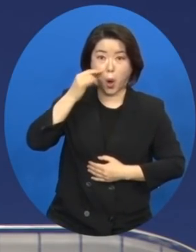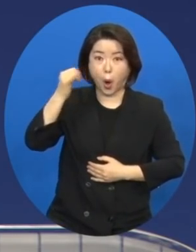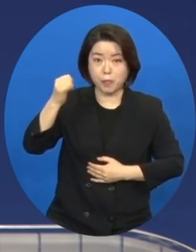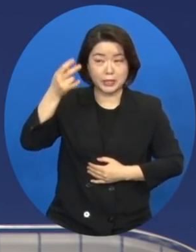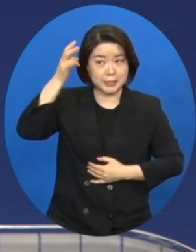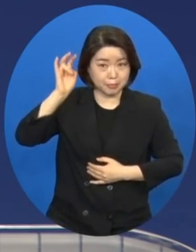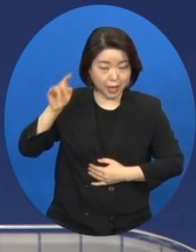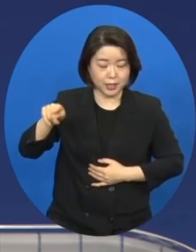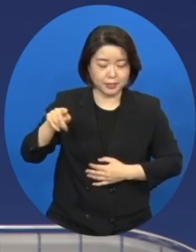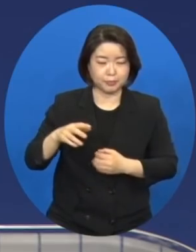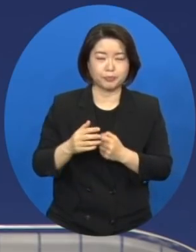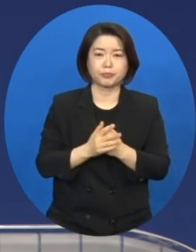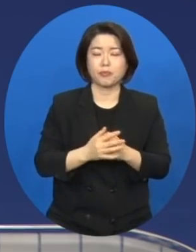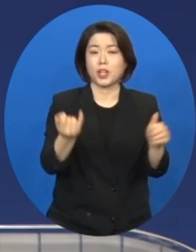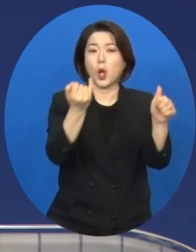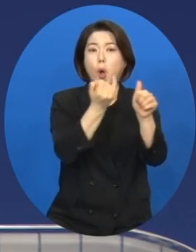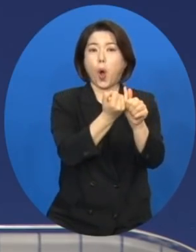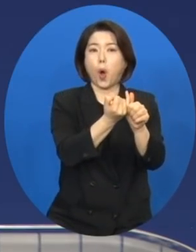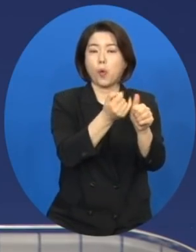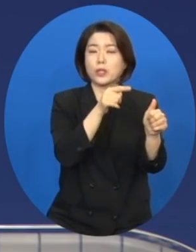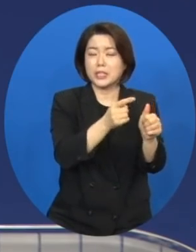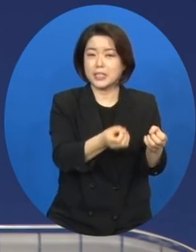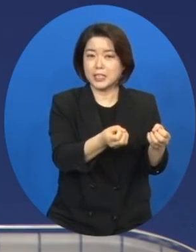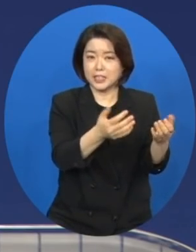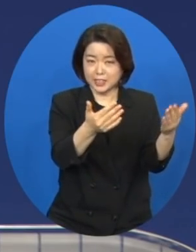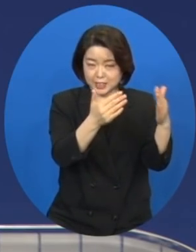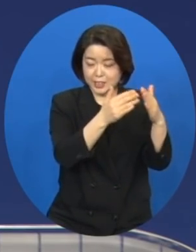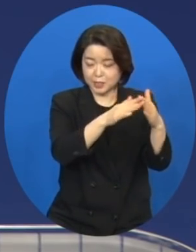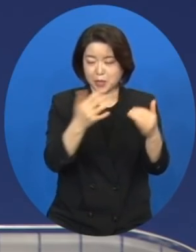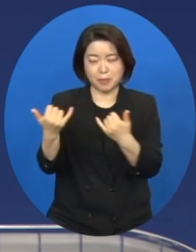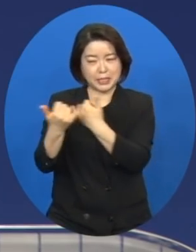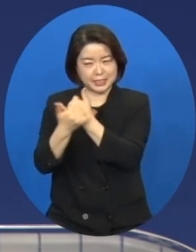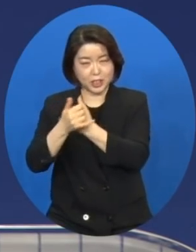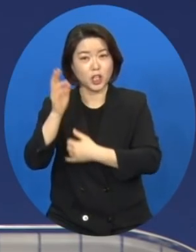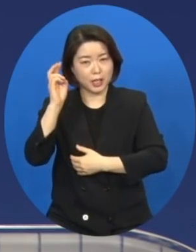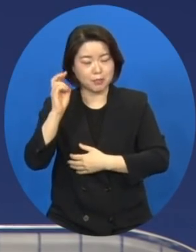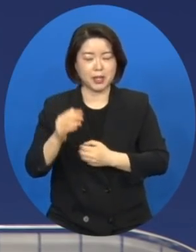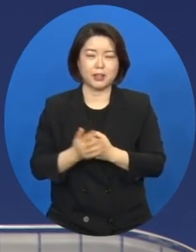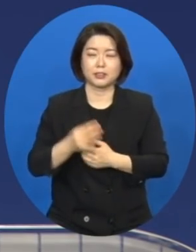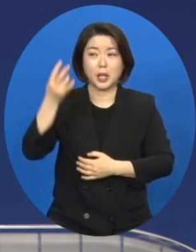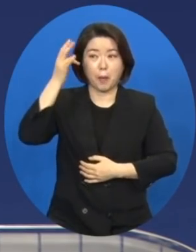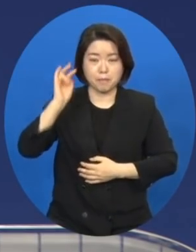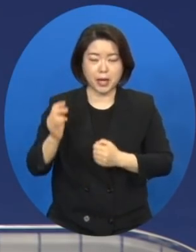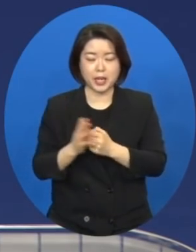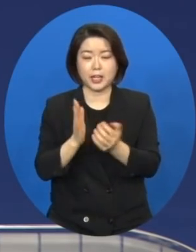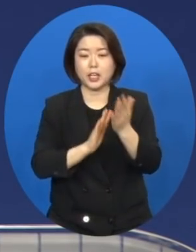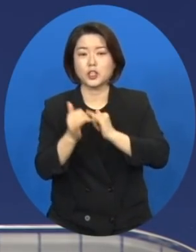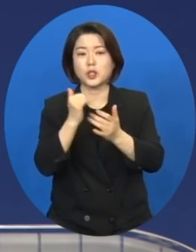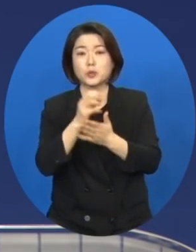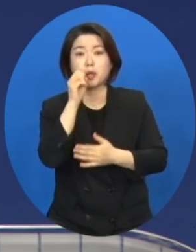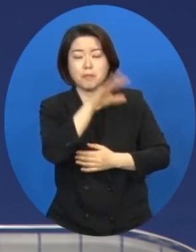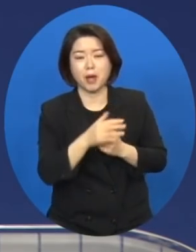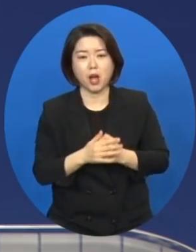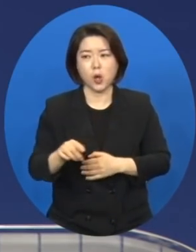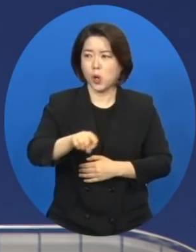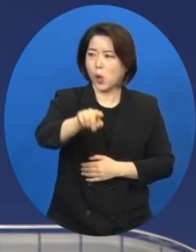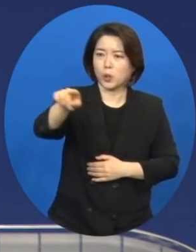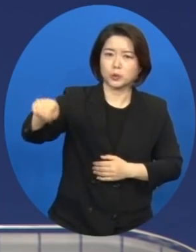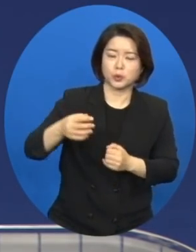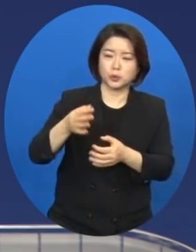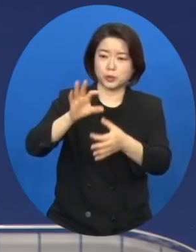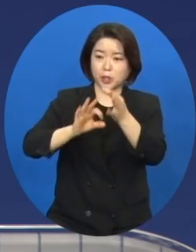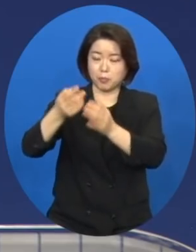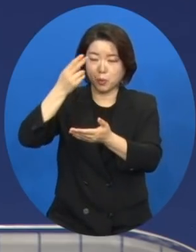아마 이 혼인집이 이 어머니하고 친척이었던 것 같습니다. 마리아가 예수님께 저들에게 포도주가 떨어졌다라고 이 상황을